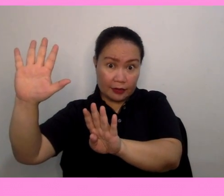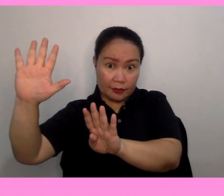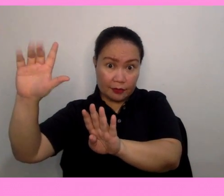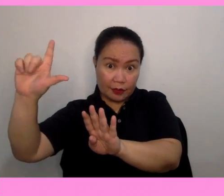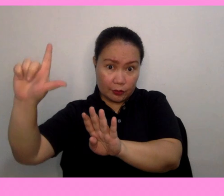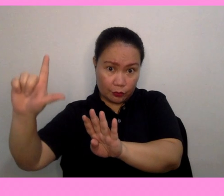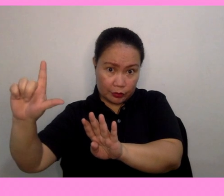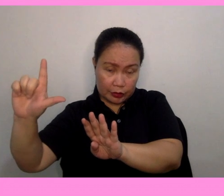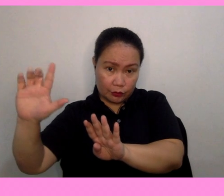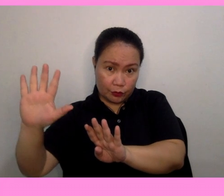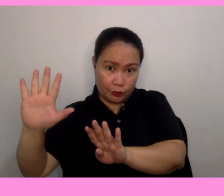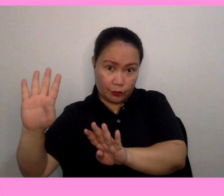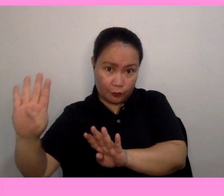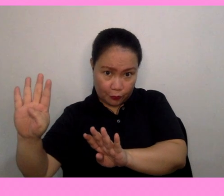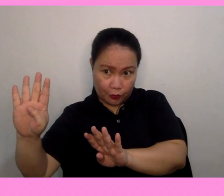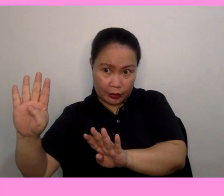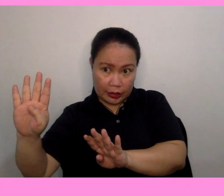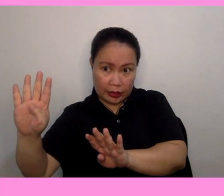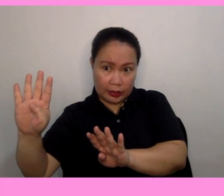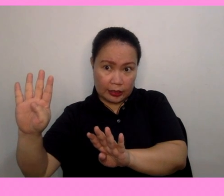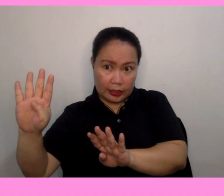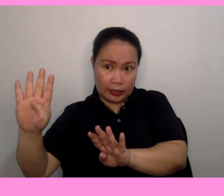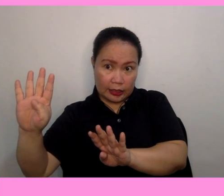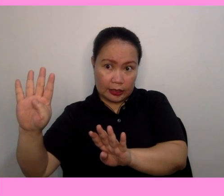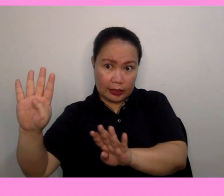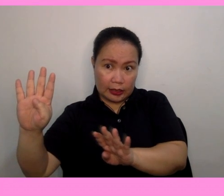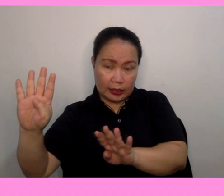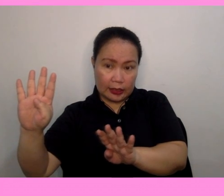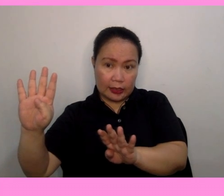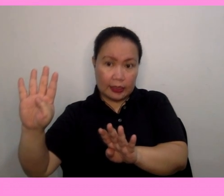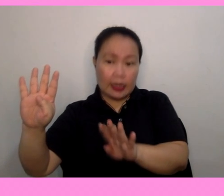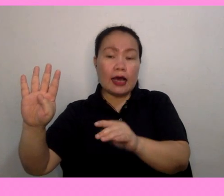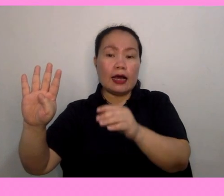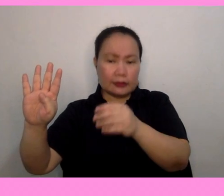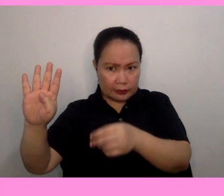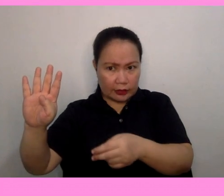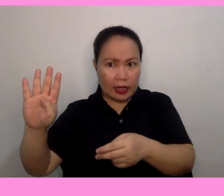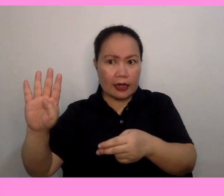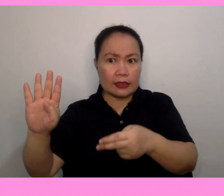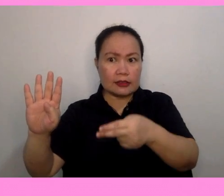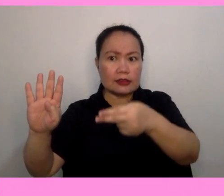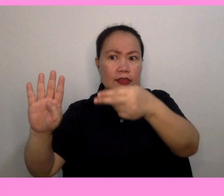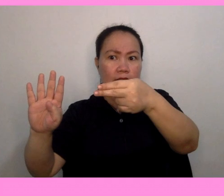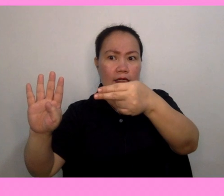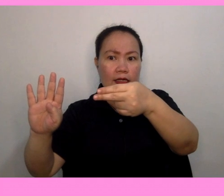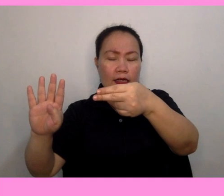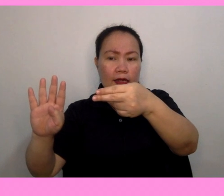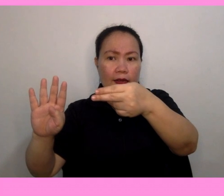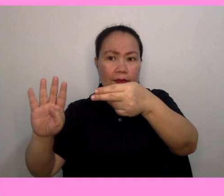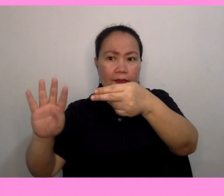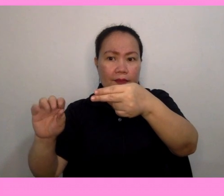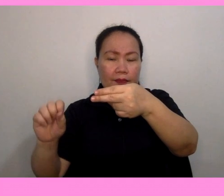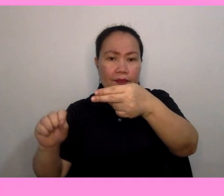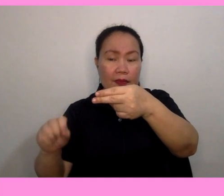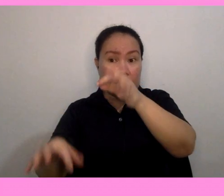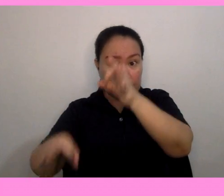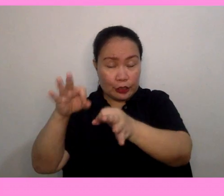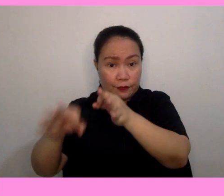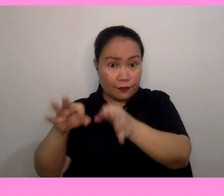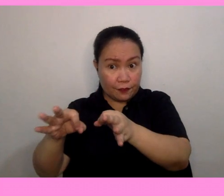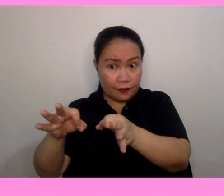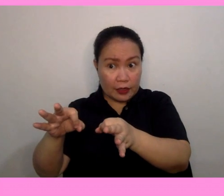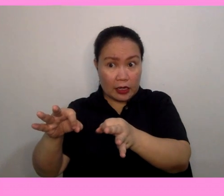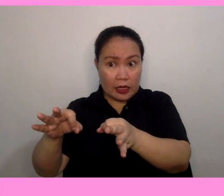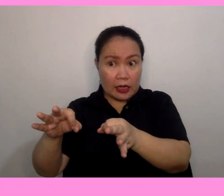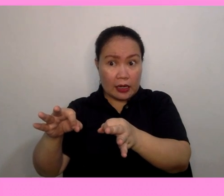ng 4 na piso. Ang demand sa candy ay tataas ng 10 piraso. Kapag ang presyo naman ay tumaas